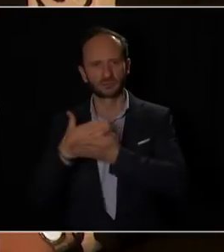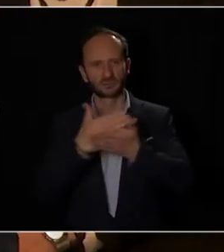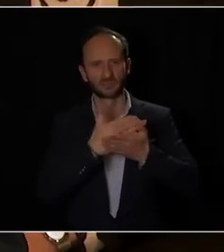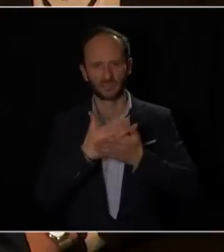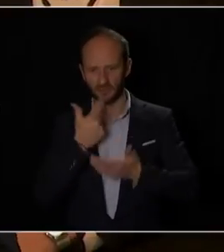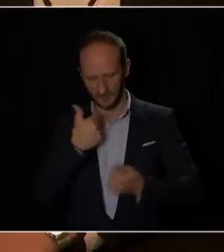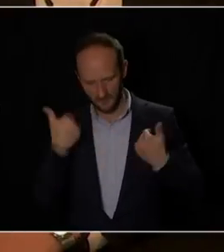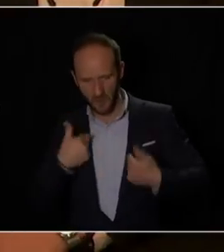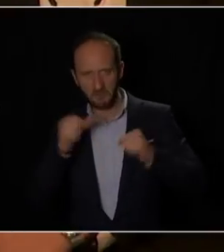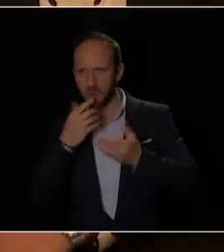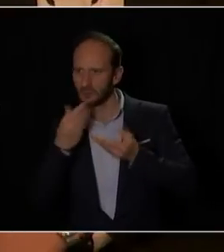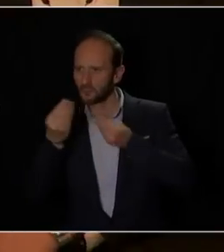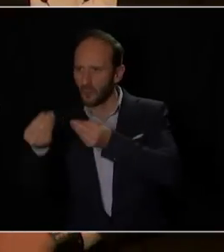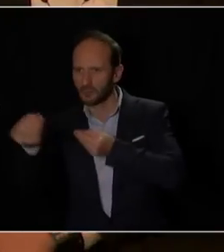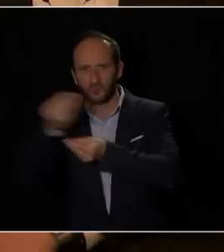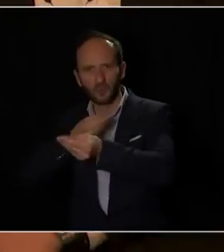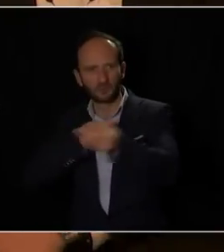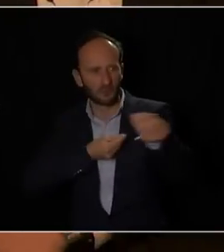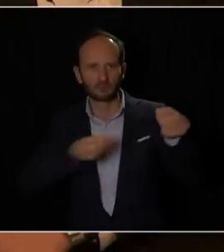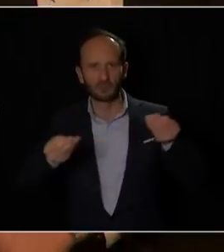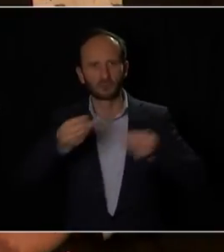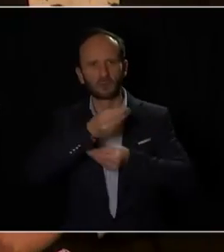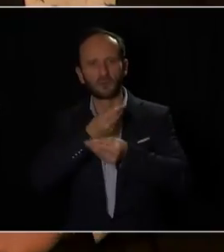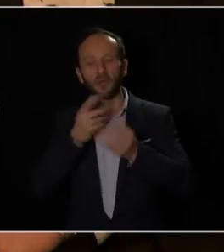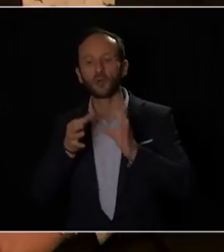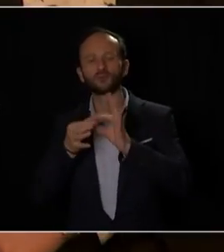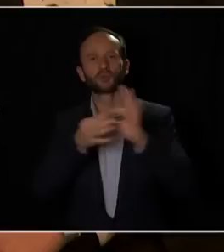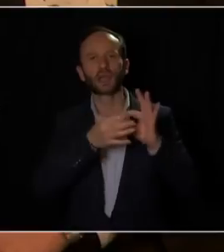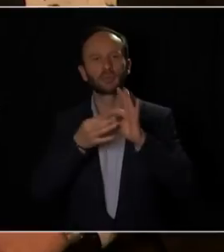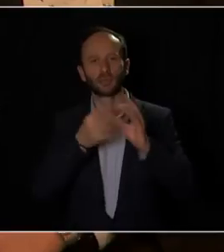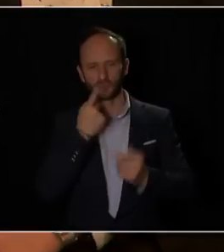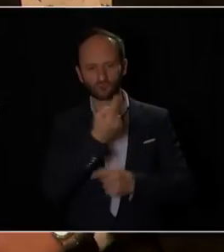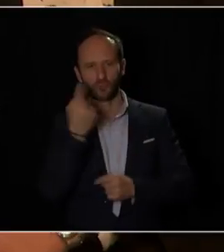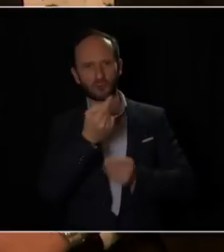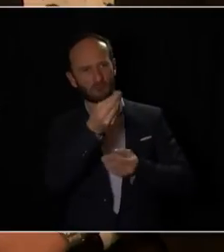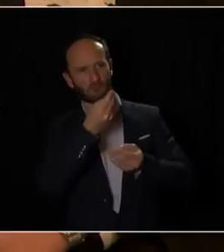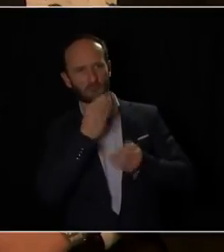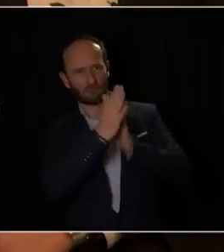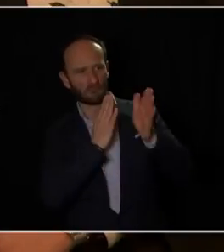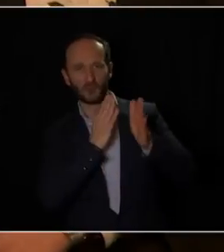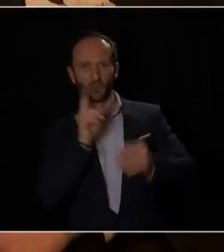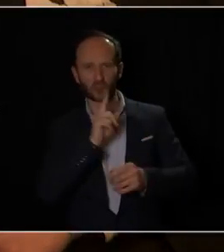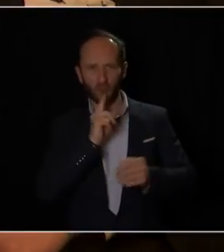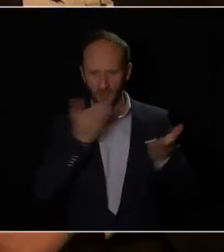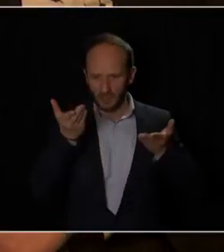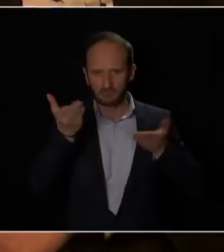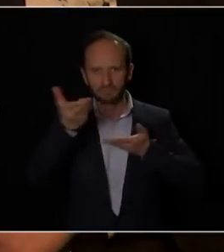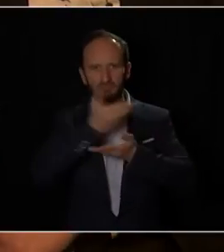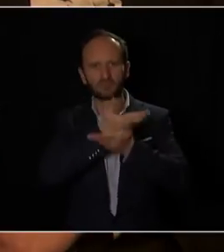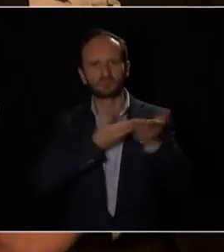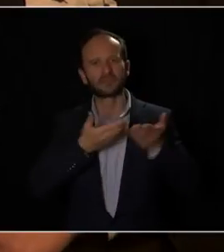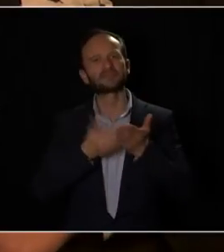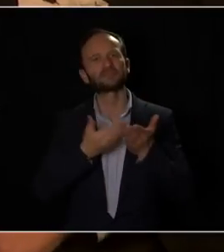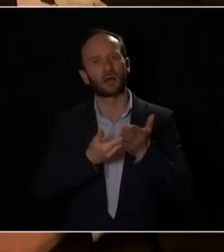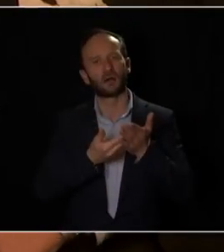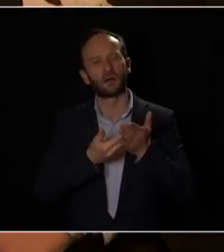apporter à l'autre, car la solidarité ne se conçoit pas à sens unique, mais uniquement réellement dans l'échange. Pour moi, c'est